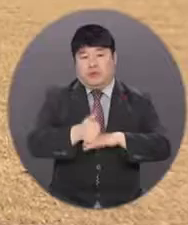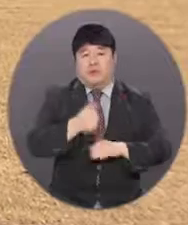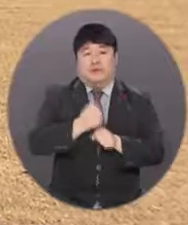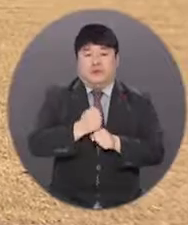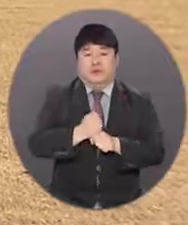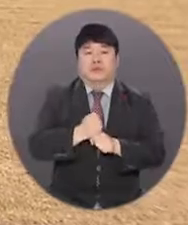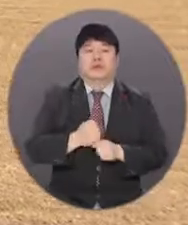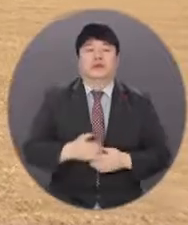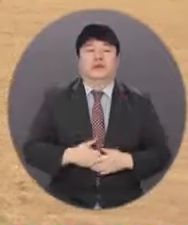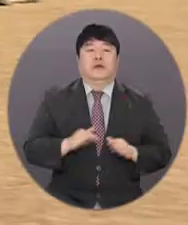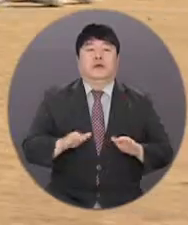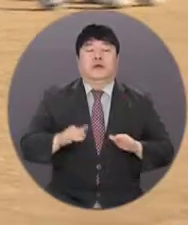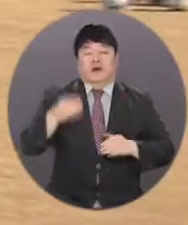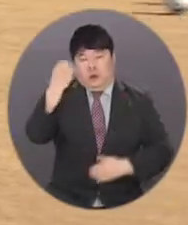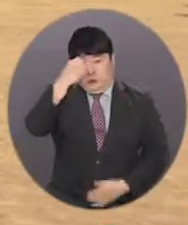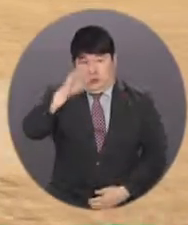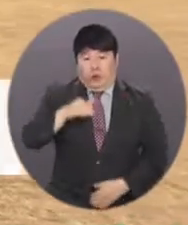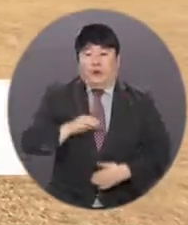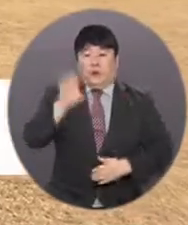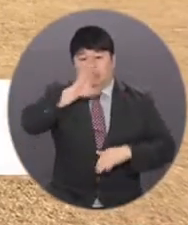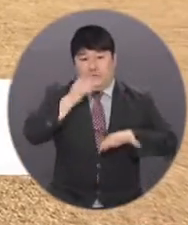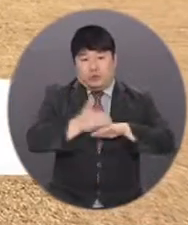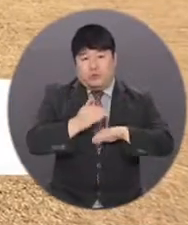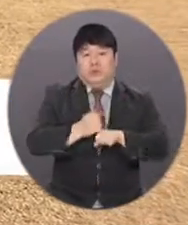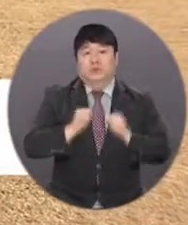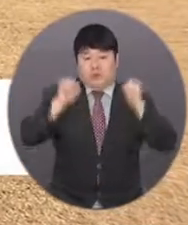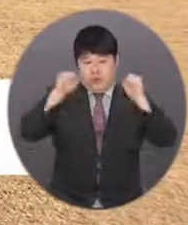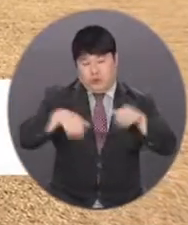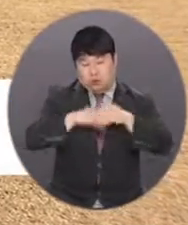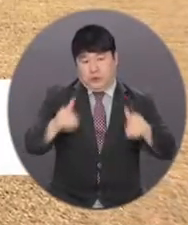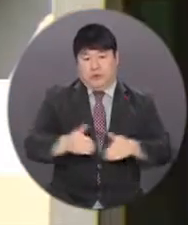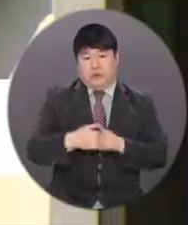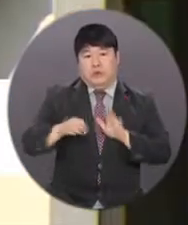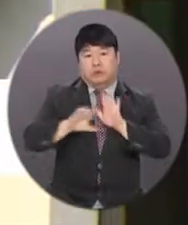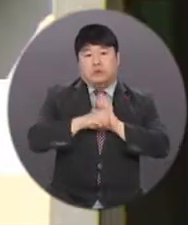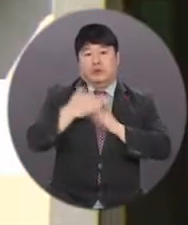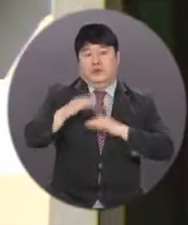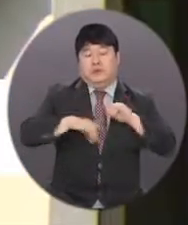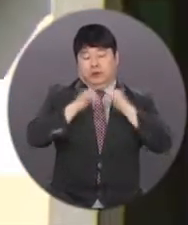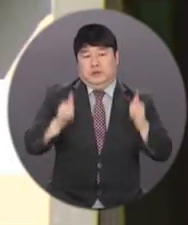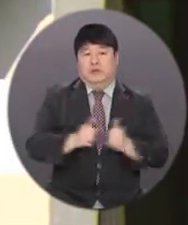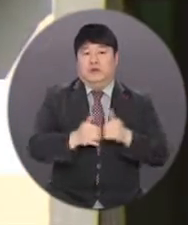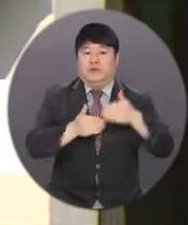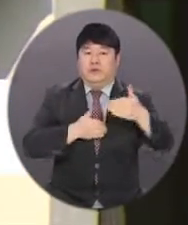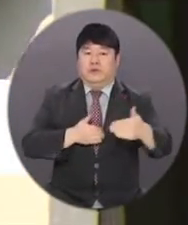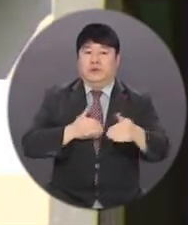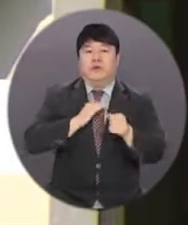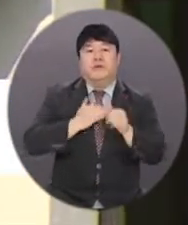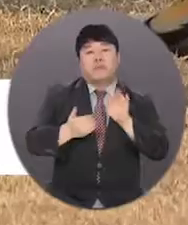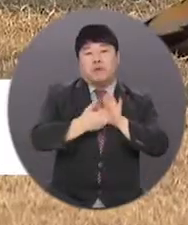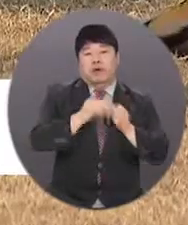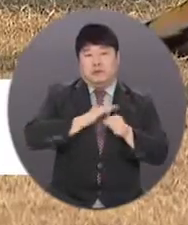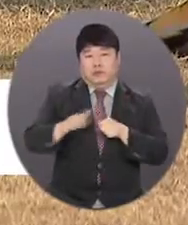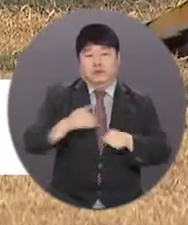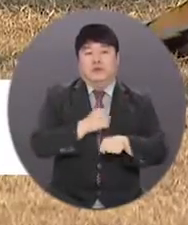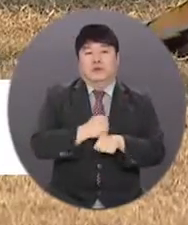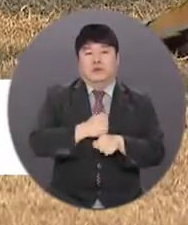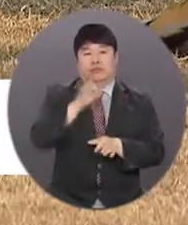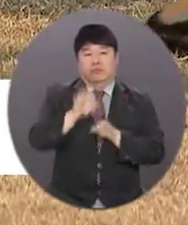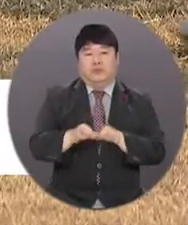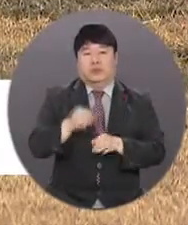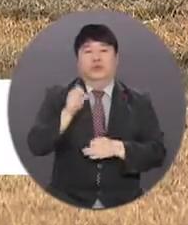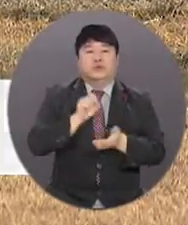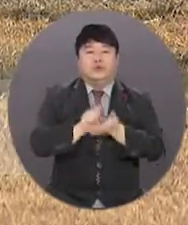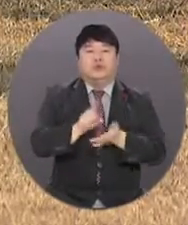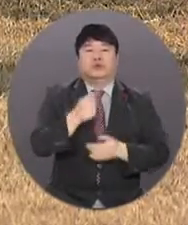노력하겠습니다. 현재 공지역에서 전지훈련 중인 스포츠팀은 코로나19의 사회적 거리두기 방역 지침에 부합한 프로축구단 단